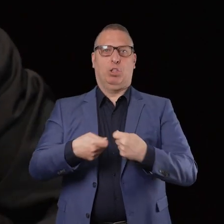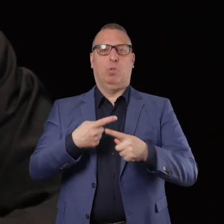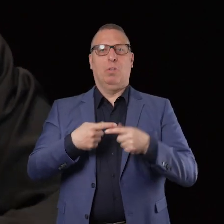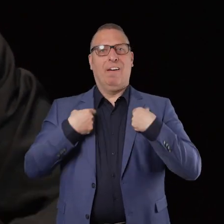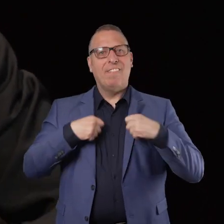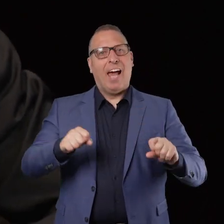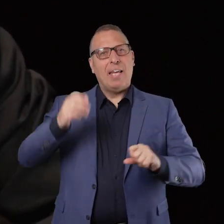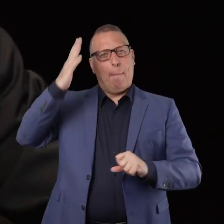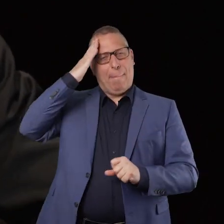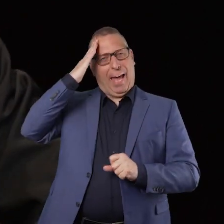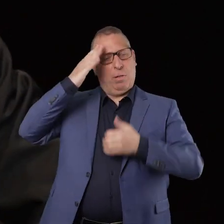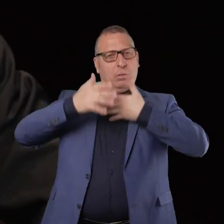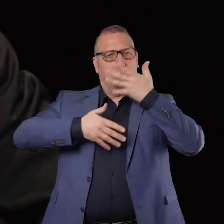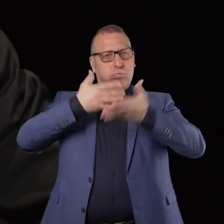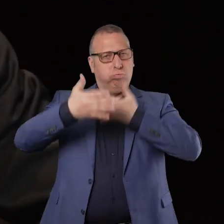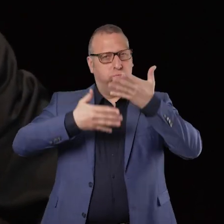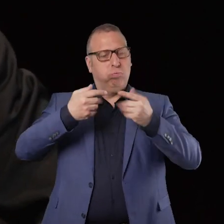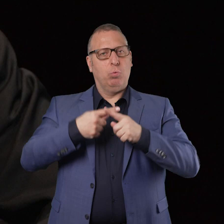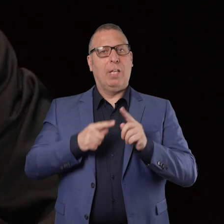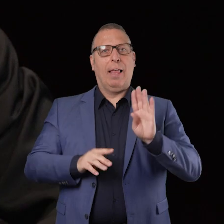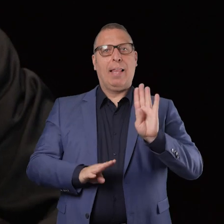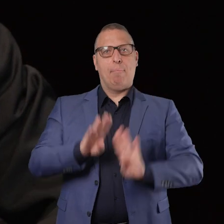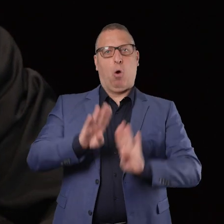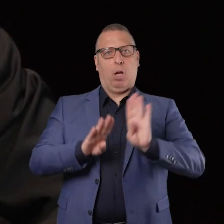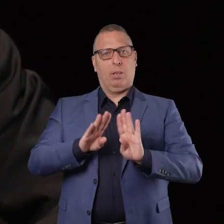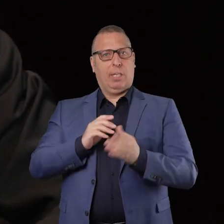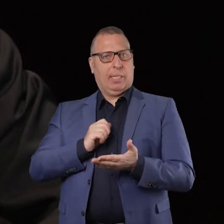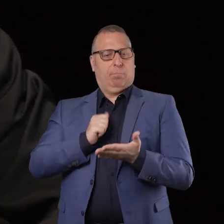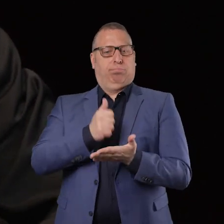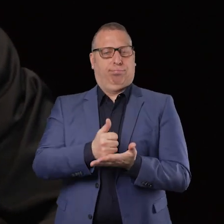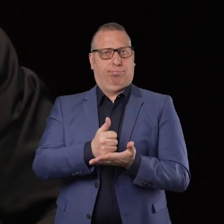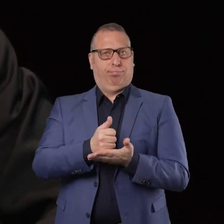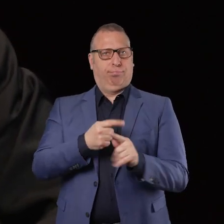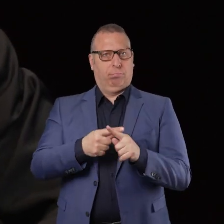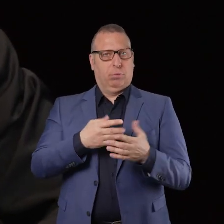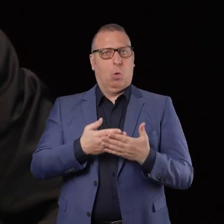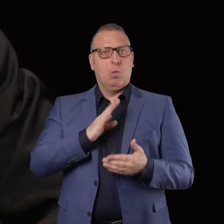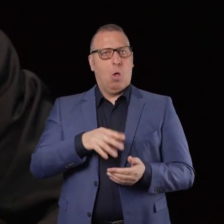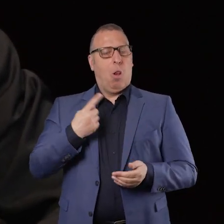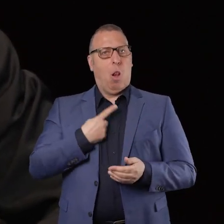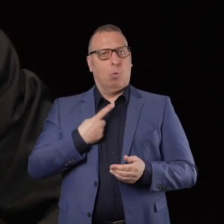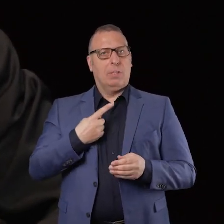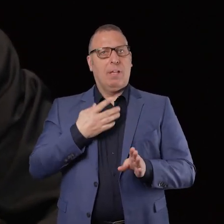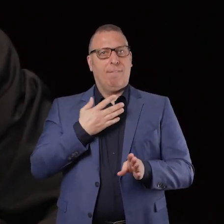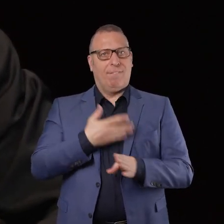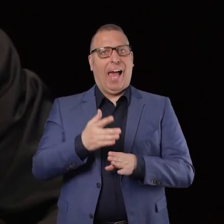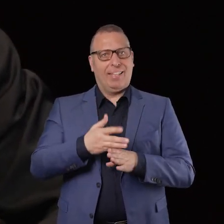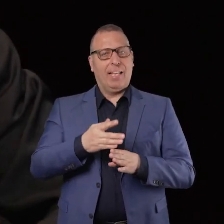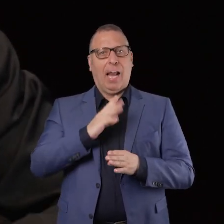für freie Meinungsäußerung und für Demokratie einstehen. Und das soll uns